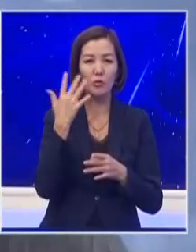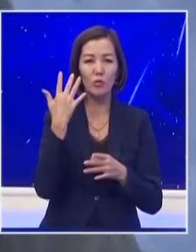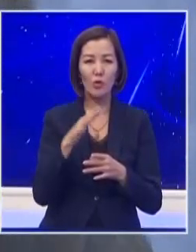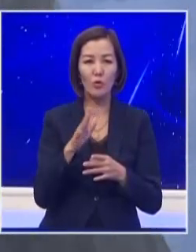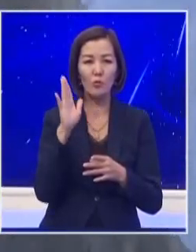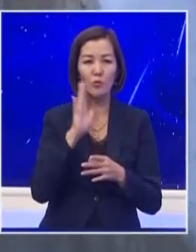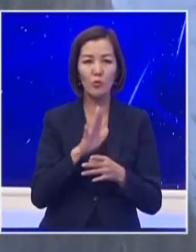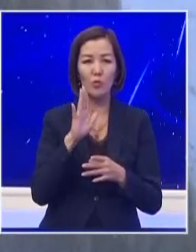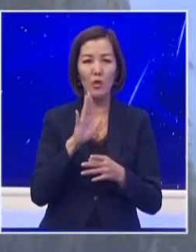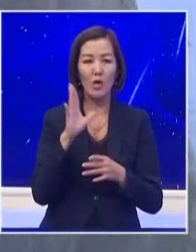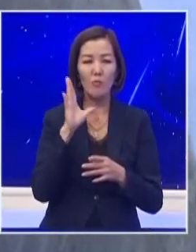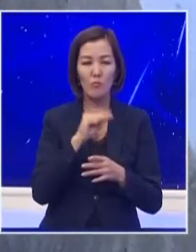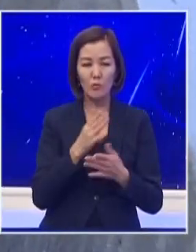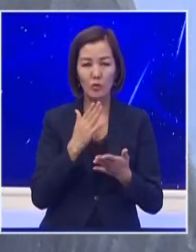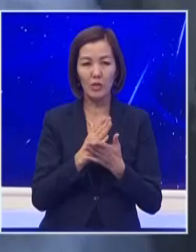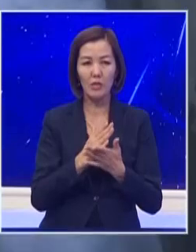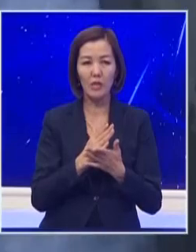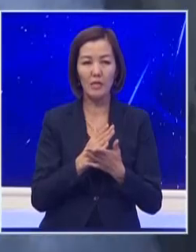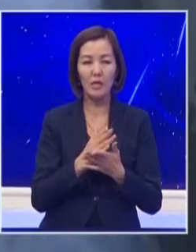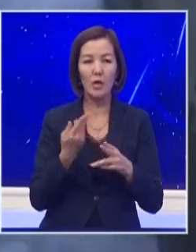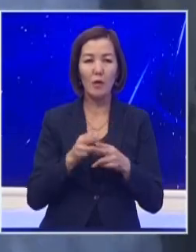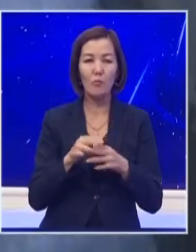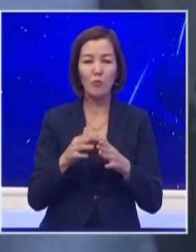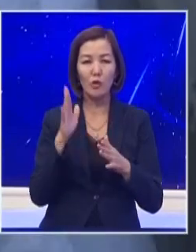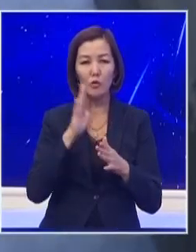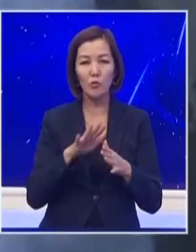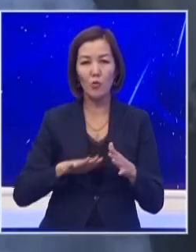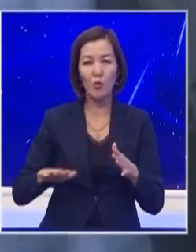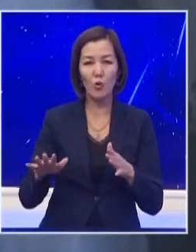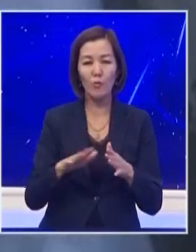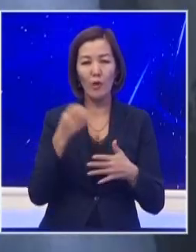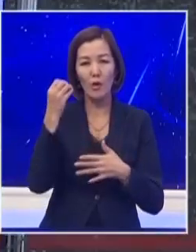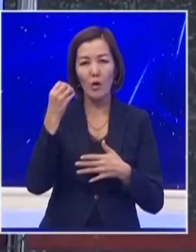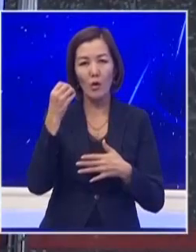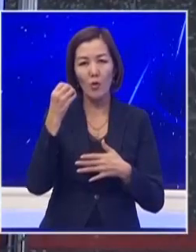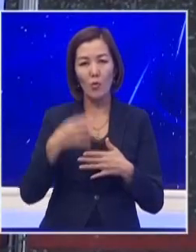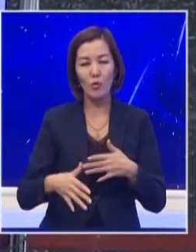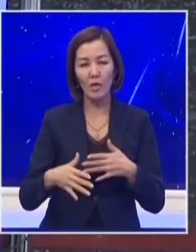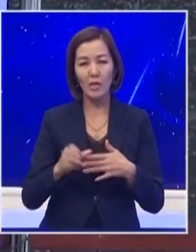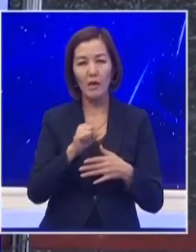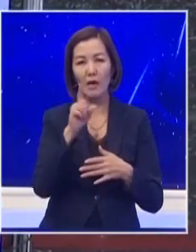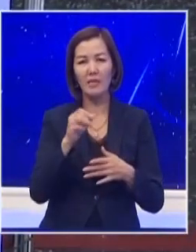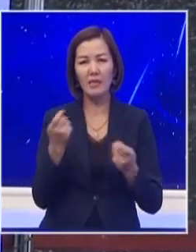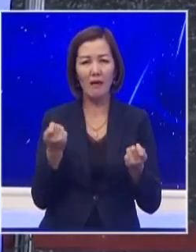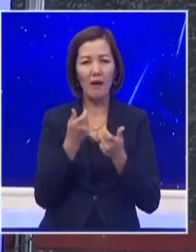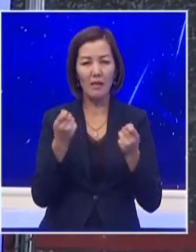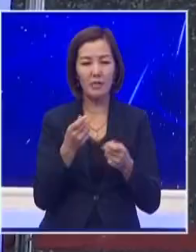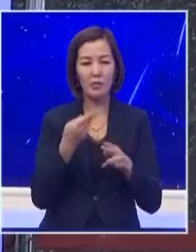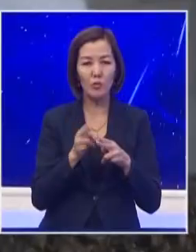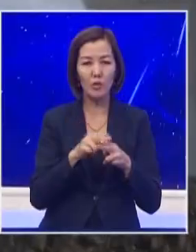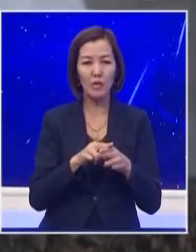жіберу мүмкіндігі бар. Саладағылар мәліметінше мұндай қойма тіпті Орталық Азияда санаулығаны. Сондықтан да